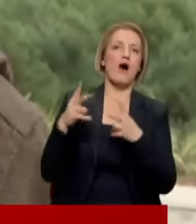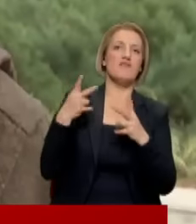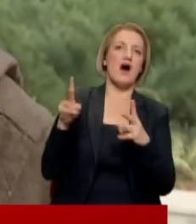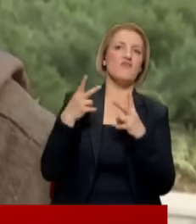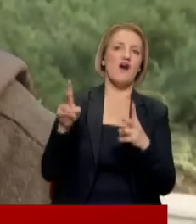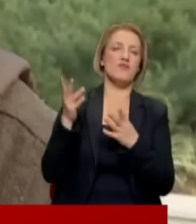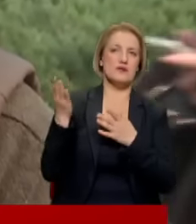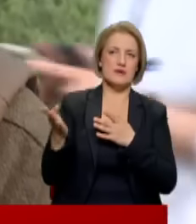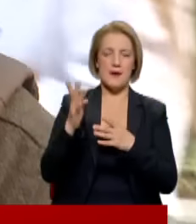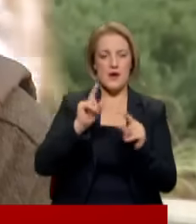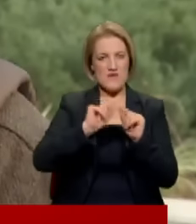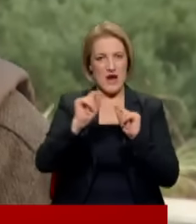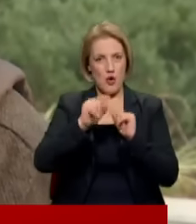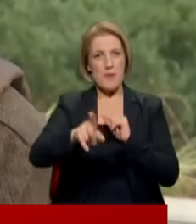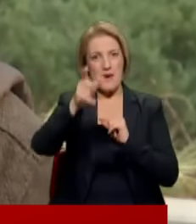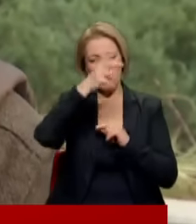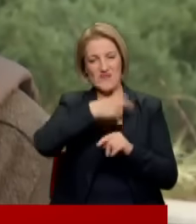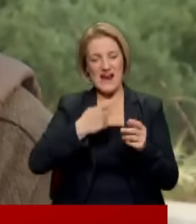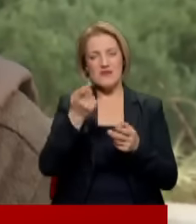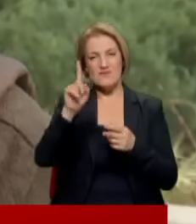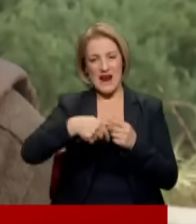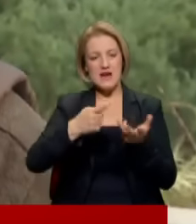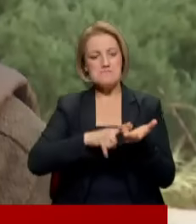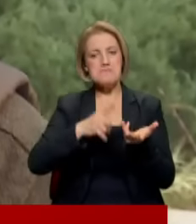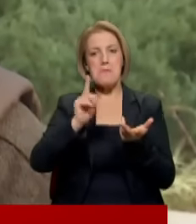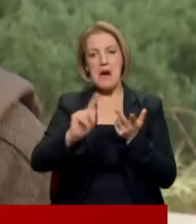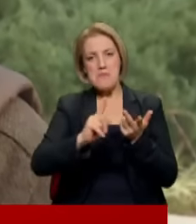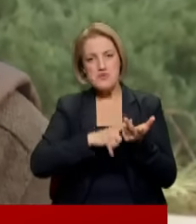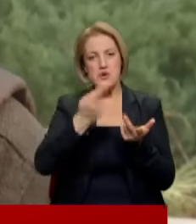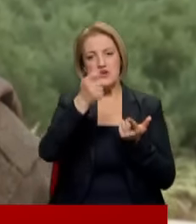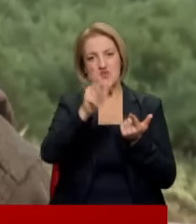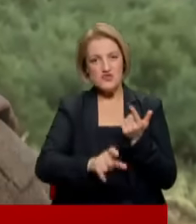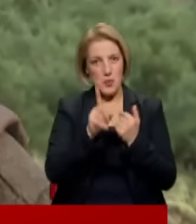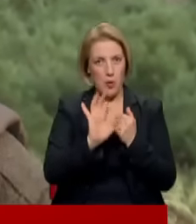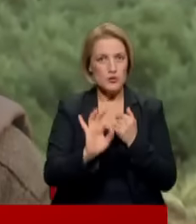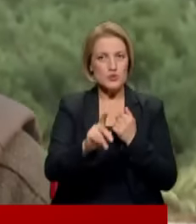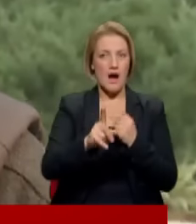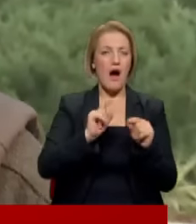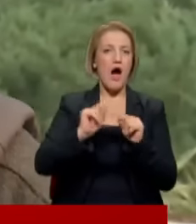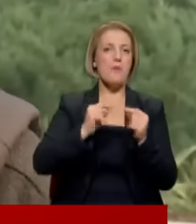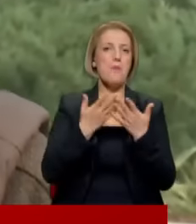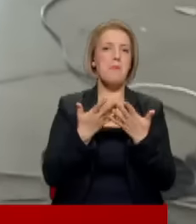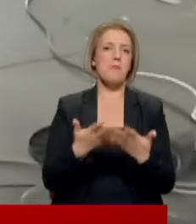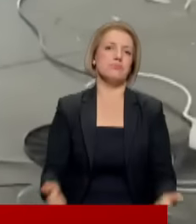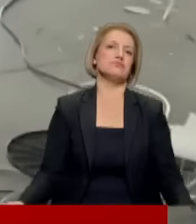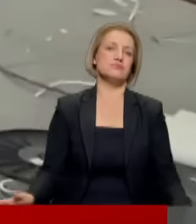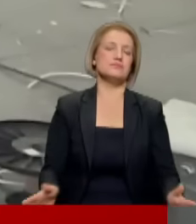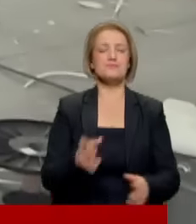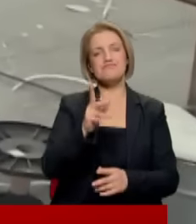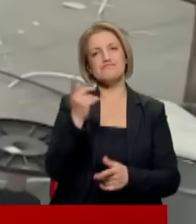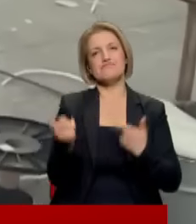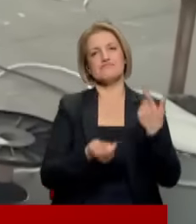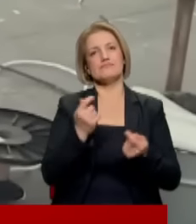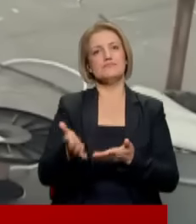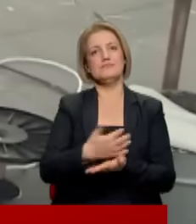ülkenin ekonomisi Sadece vergi işçi ve memur üzerine gidiyorsa o ülkenin ekonomisi çökmeye mahkumdur tüm çalışanlar